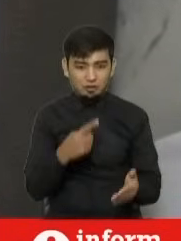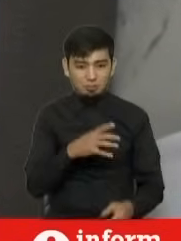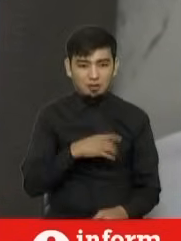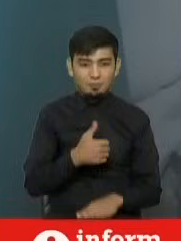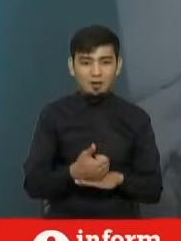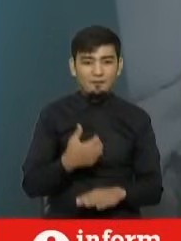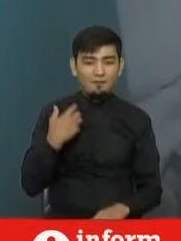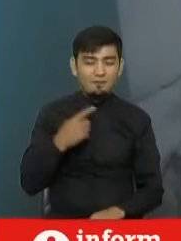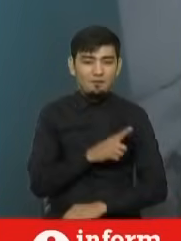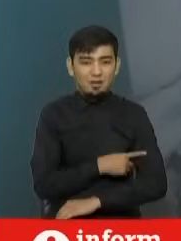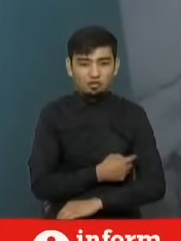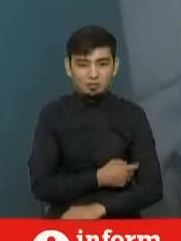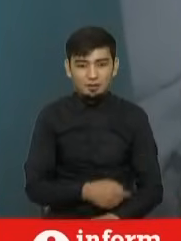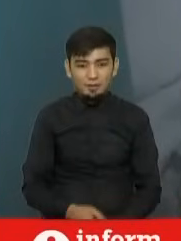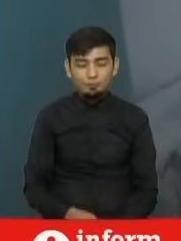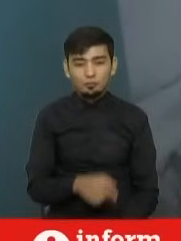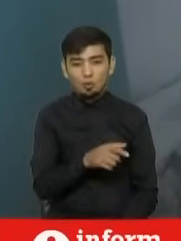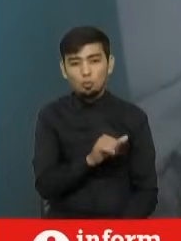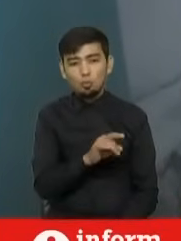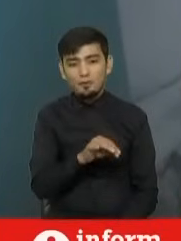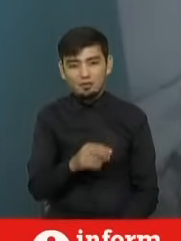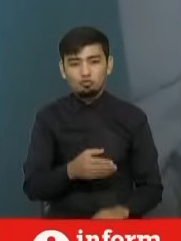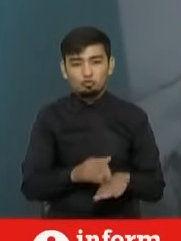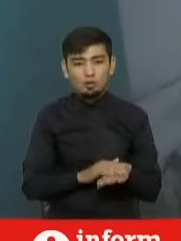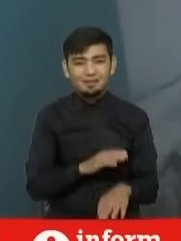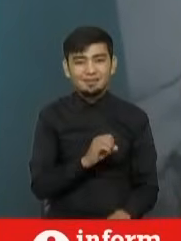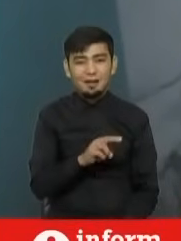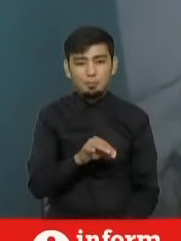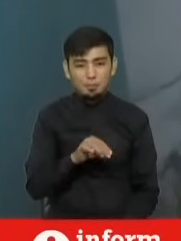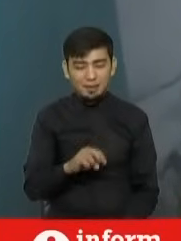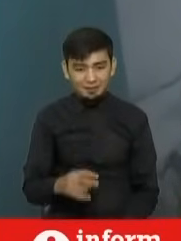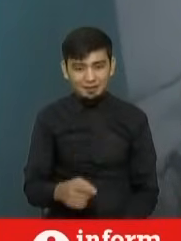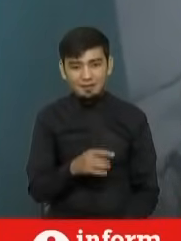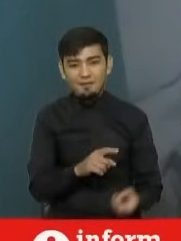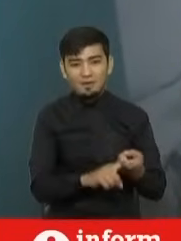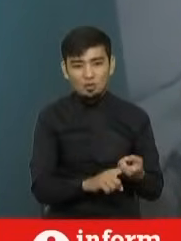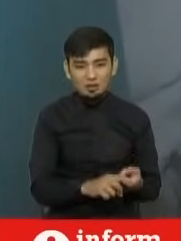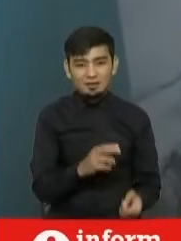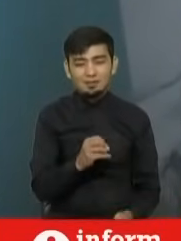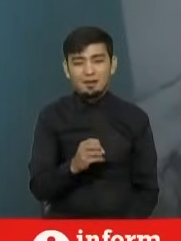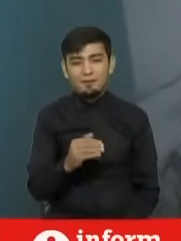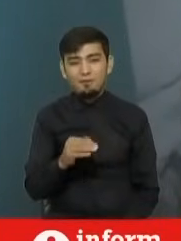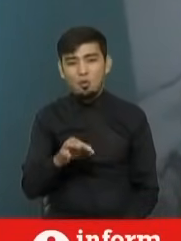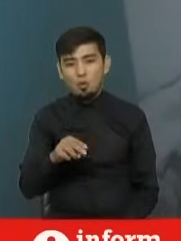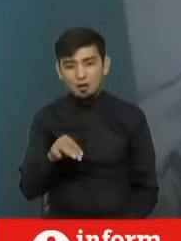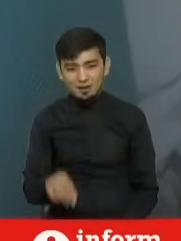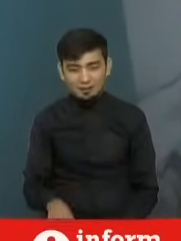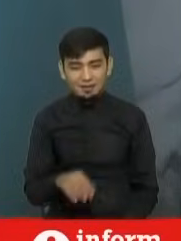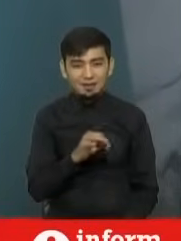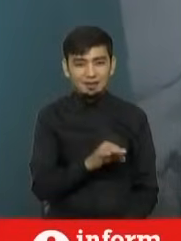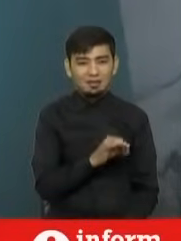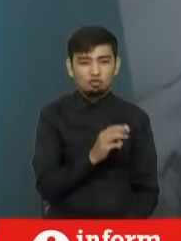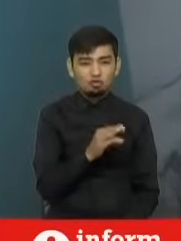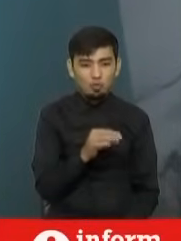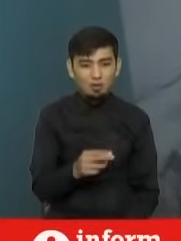дәрігер. ОРВИ тяжелой степени, жаңағы вирусный менингоэнцефалит, инфекционно-токсический шок, кома